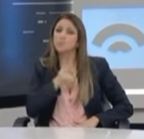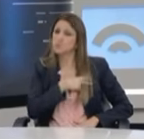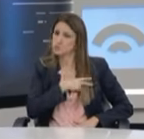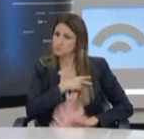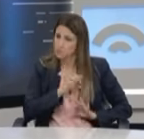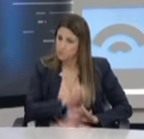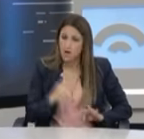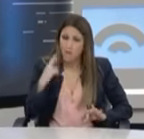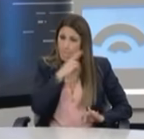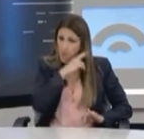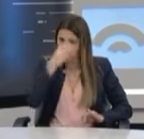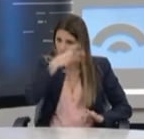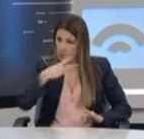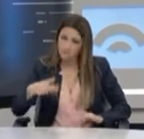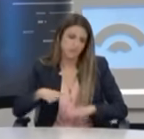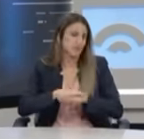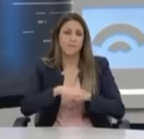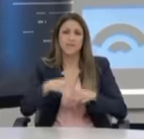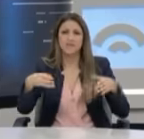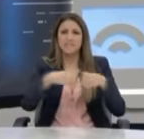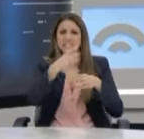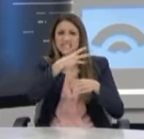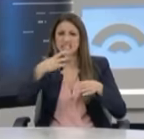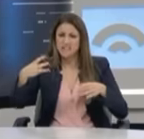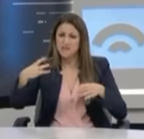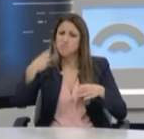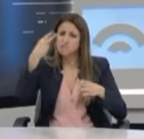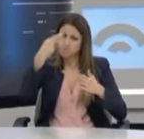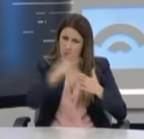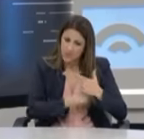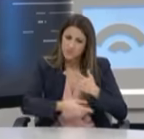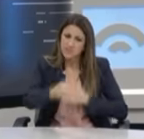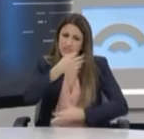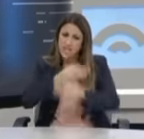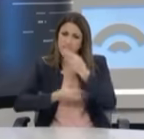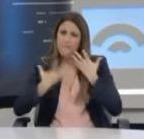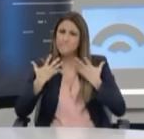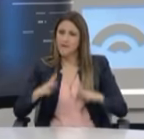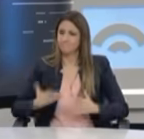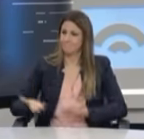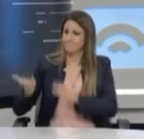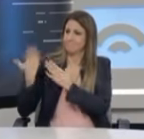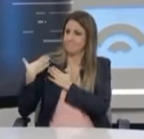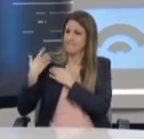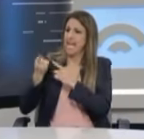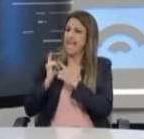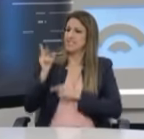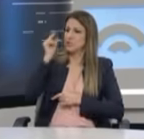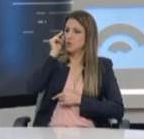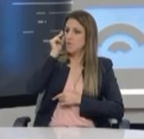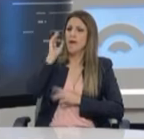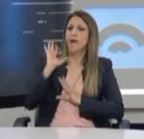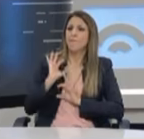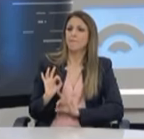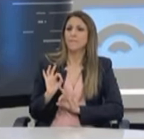ομολογήσει, πολλές φορές διακορυφαίων στελεχών του χειρίζεται το Σκοπιανό ως